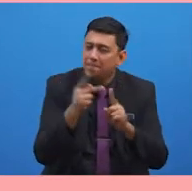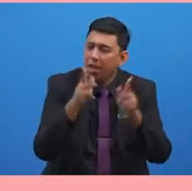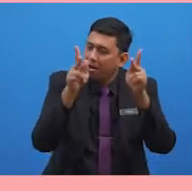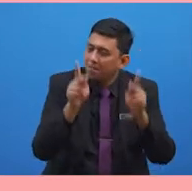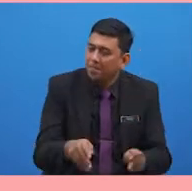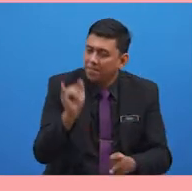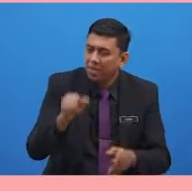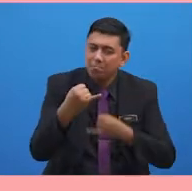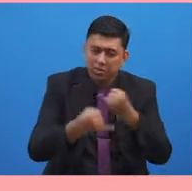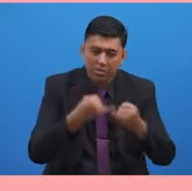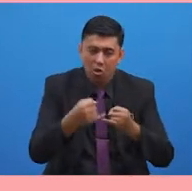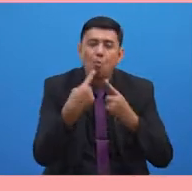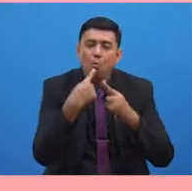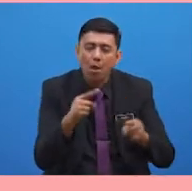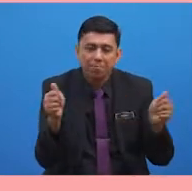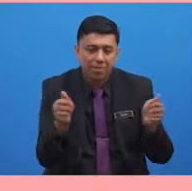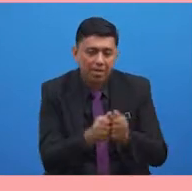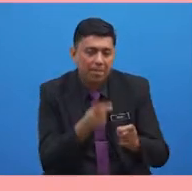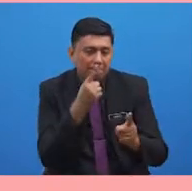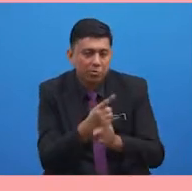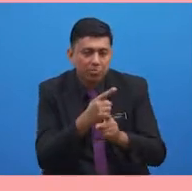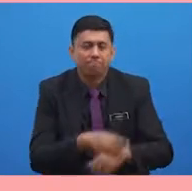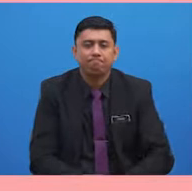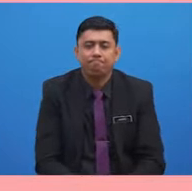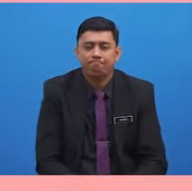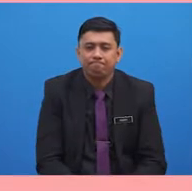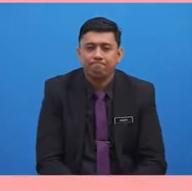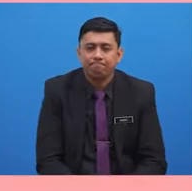para pelajar yang berjaya menjawab dengan tepat.